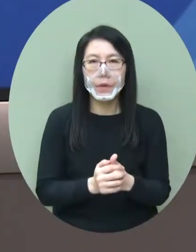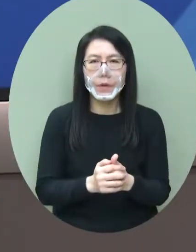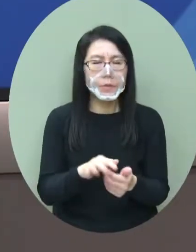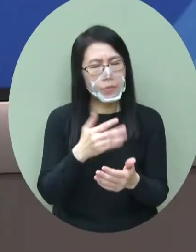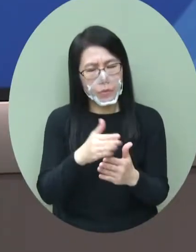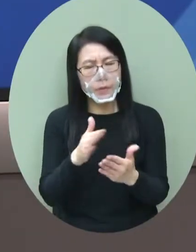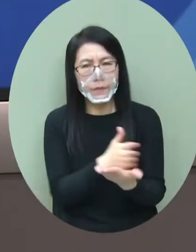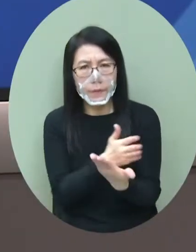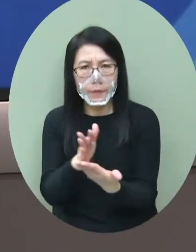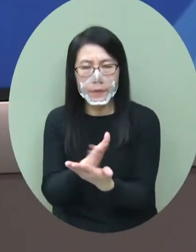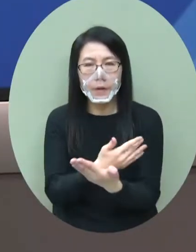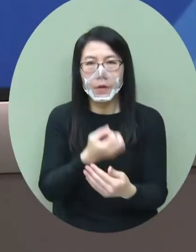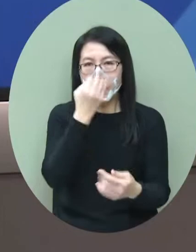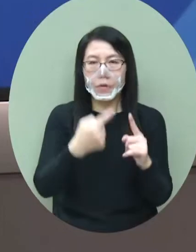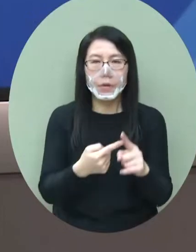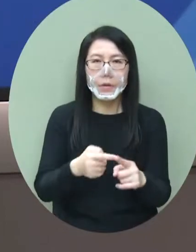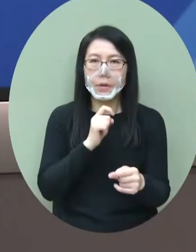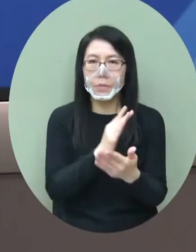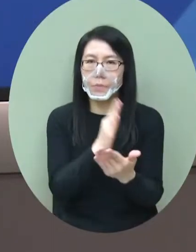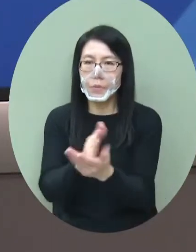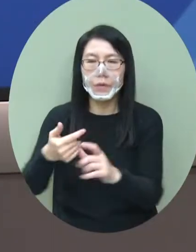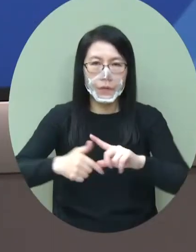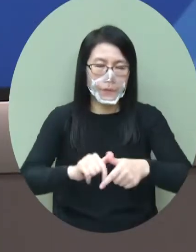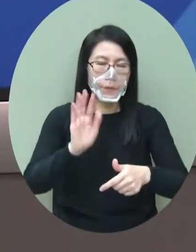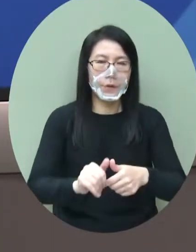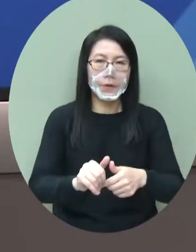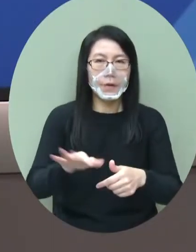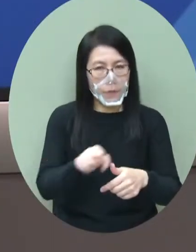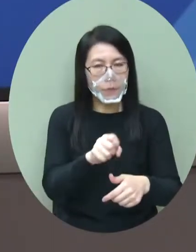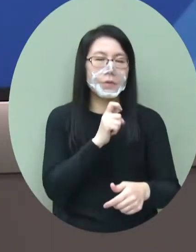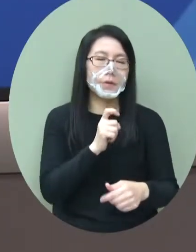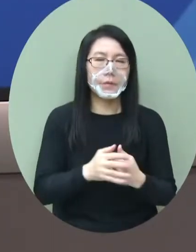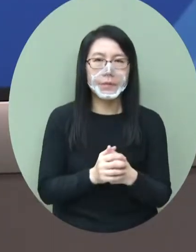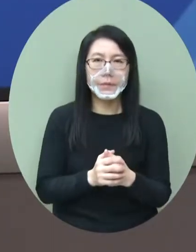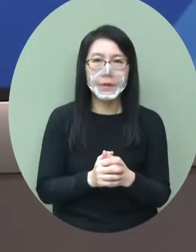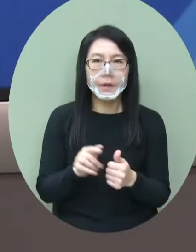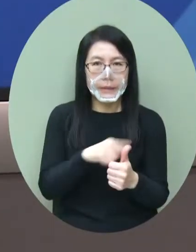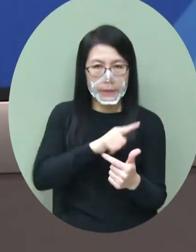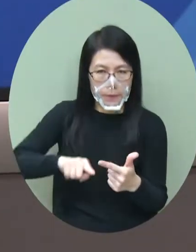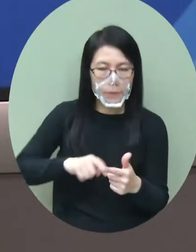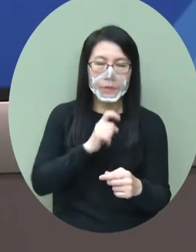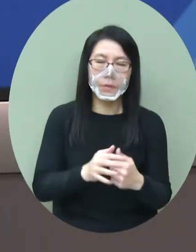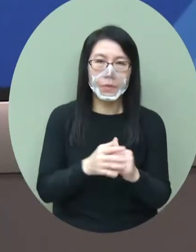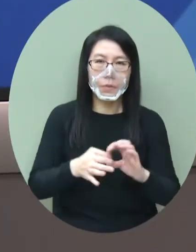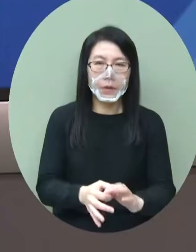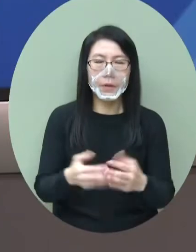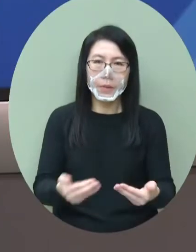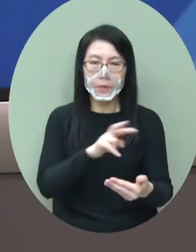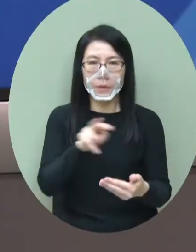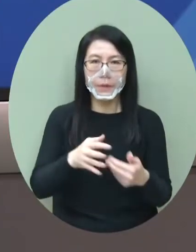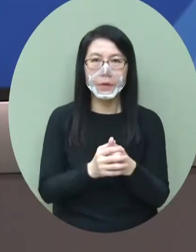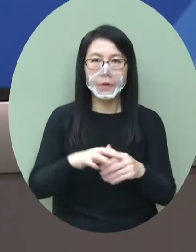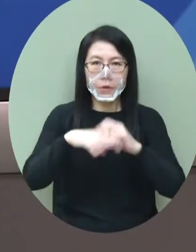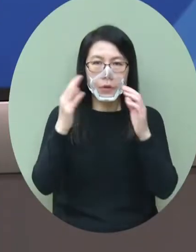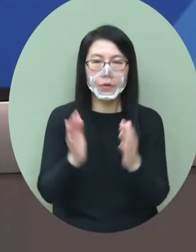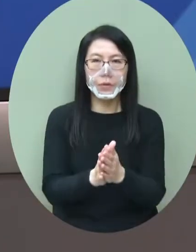包的工作，所以呢在这个分派面方面呢，大众市民呢是有不同的途径可以取的，还有一个先后的次序。如果你